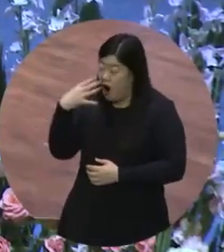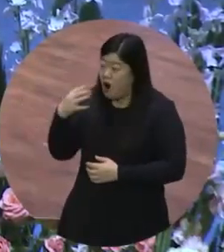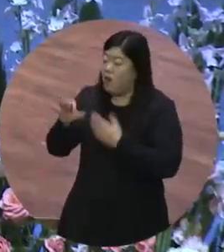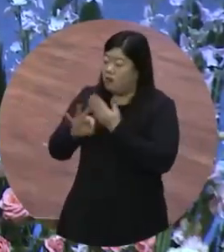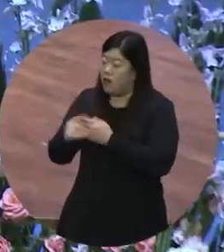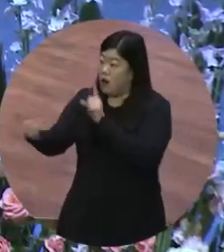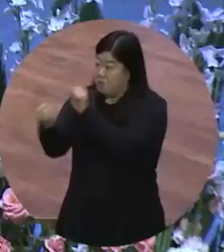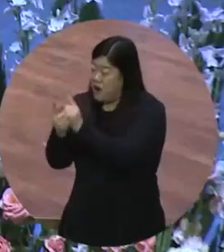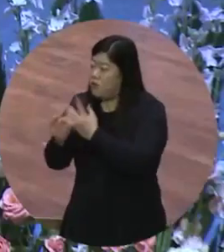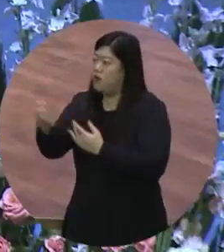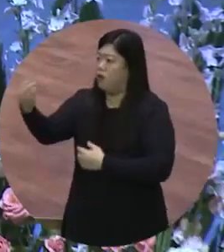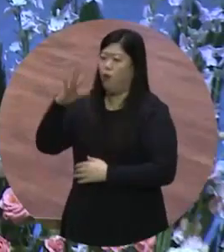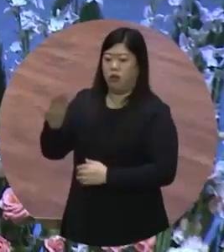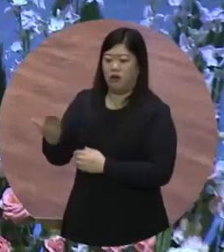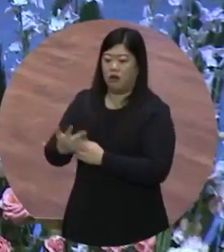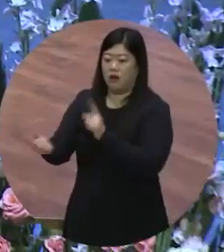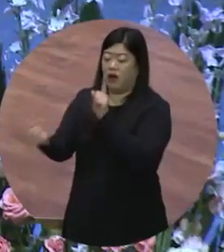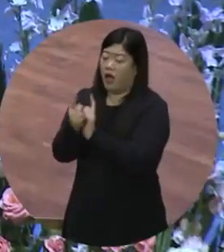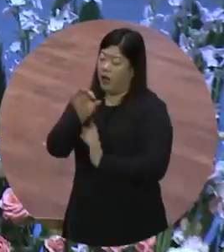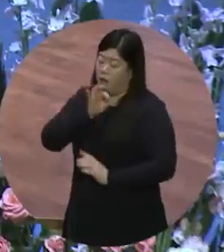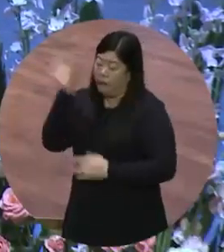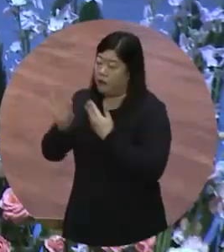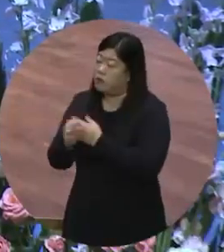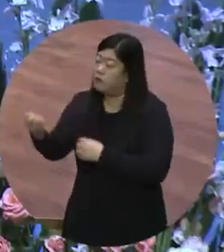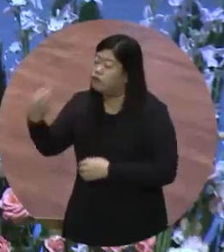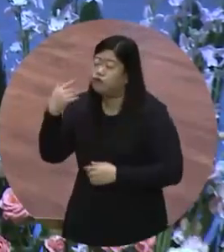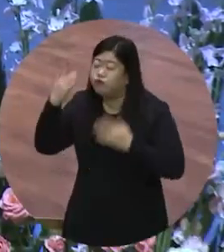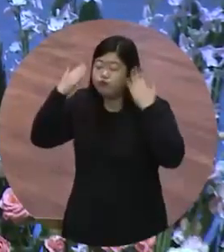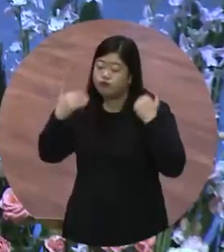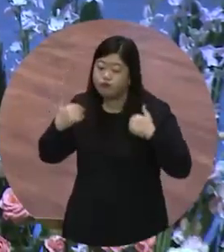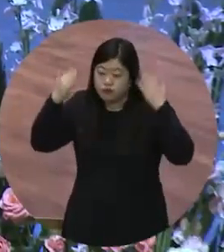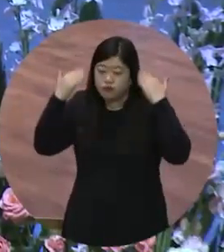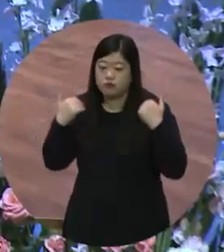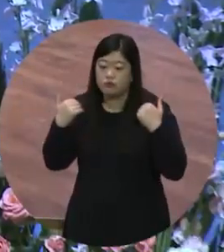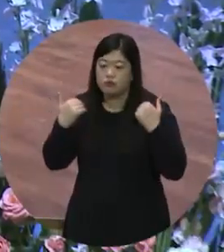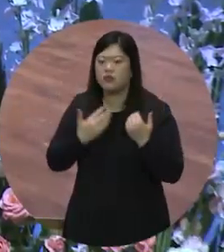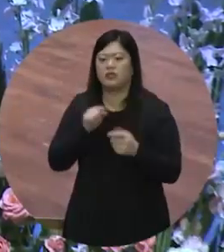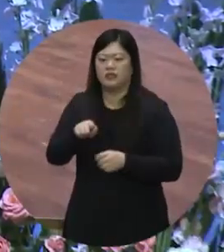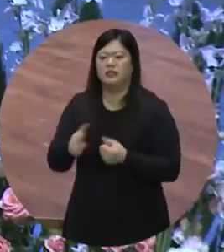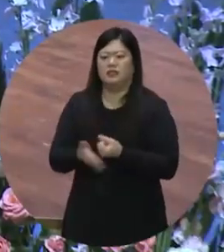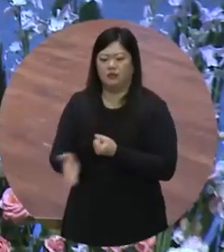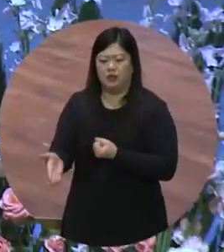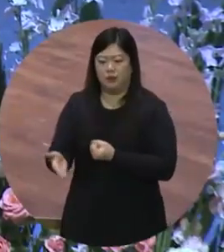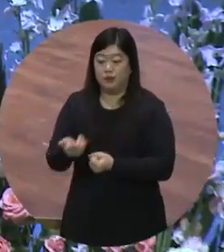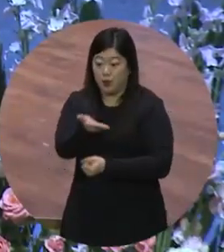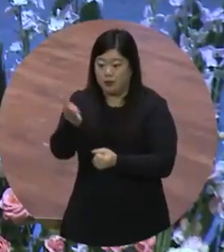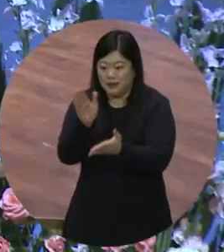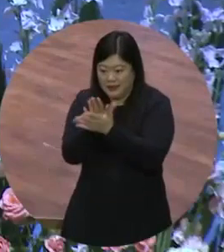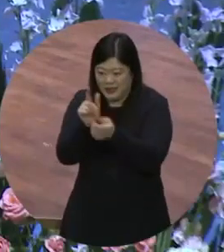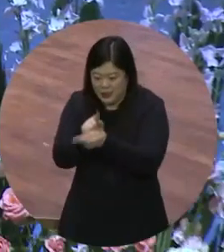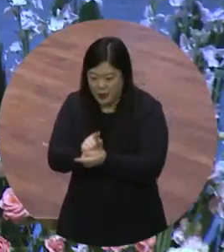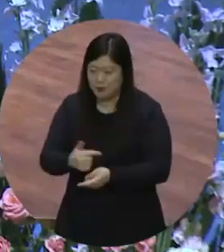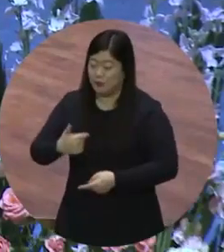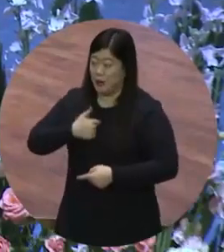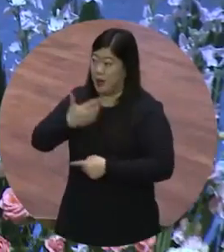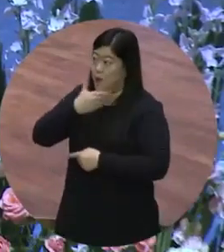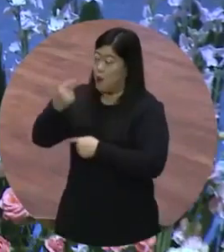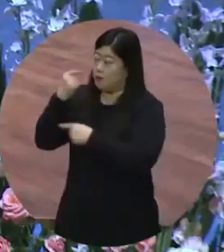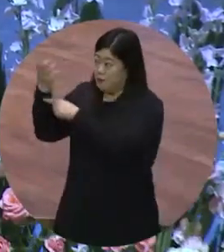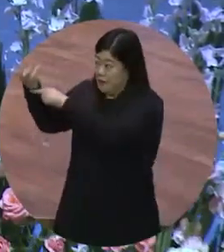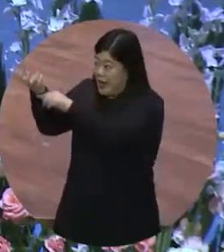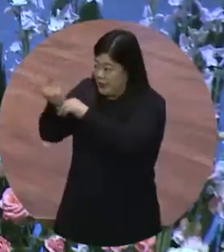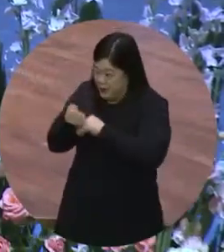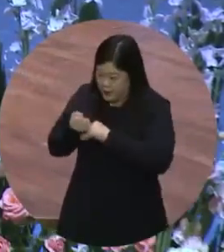하는 겁니다. 그래서 선교를 하는 것입니다. 하나님은 저와 여러분을 아름다운 소식을 전하는